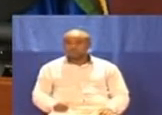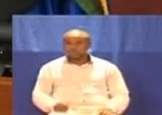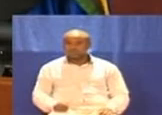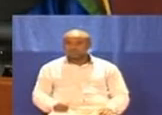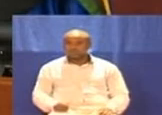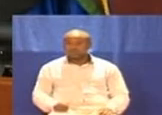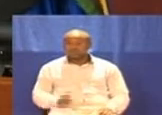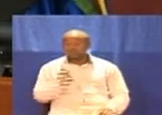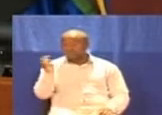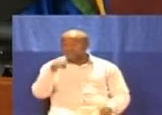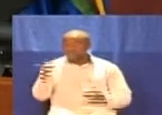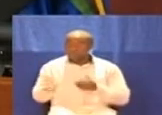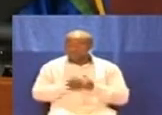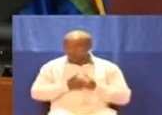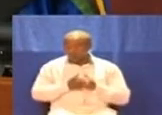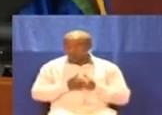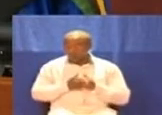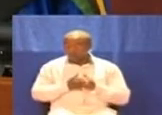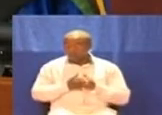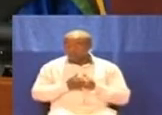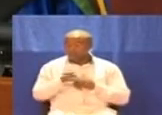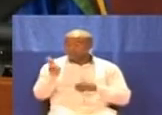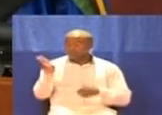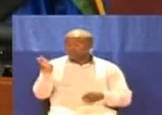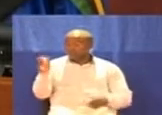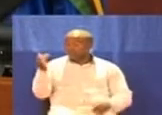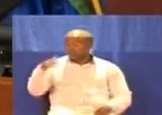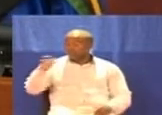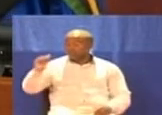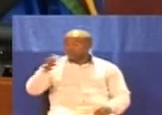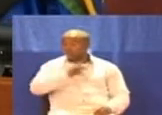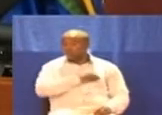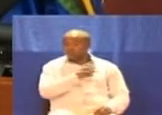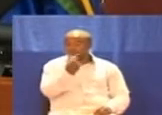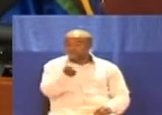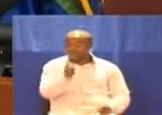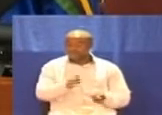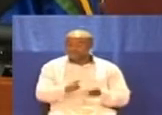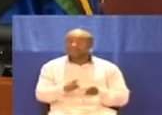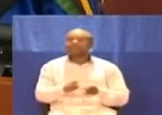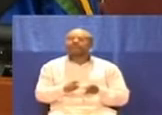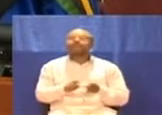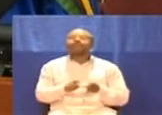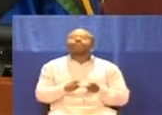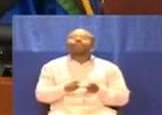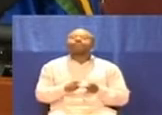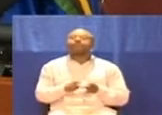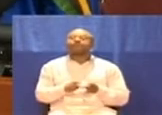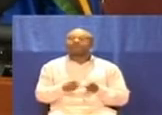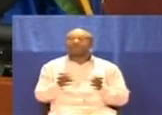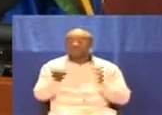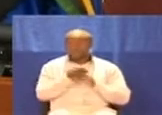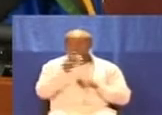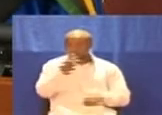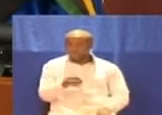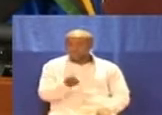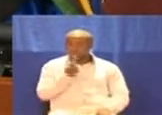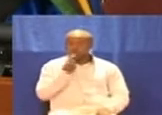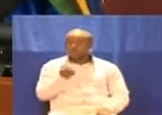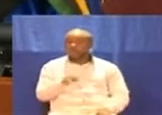atahitimisha hoja mheshimiwa waziri wa fedha na mipango, na tutapiga kura